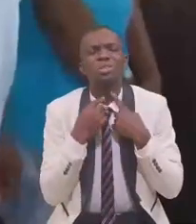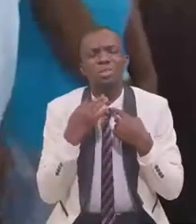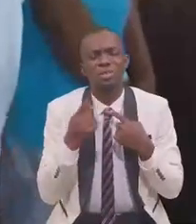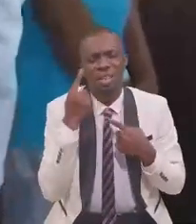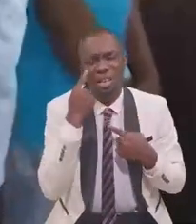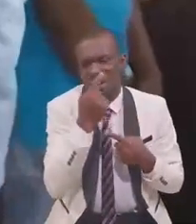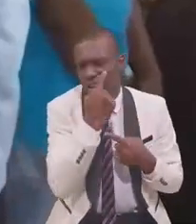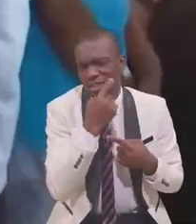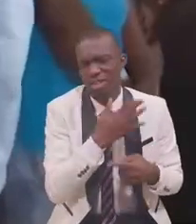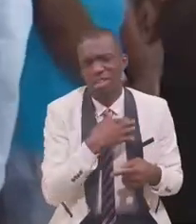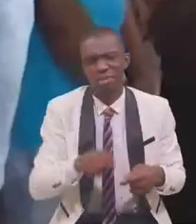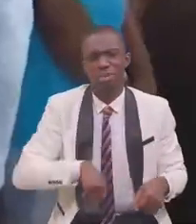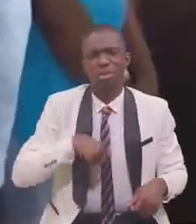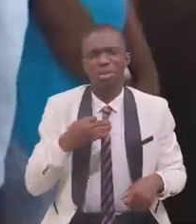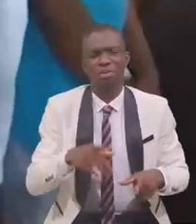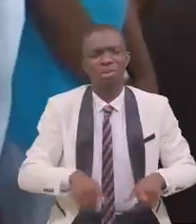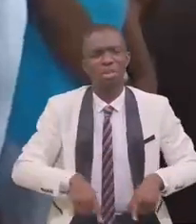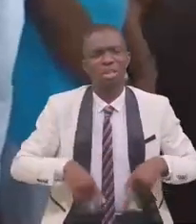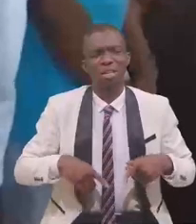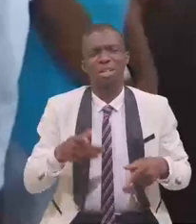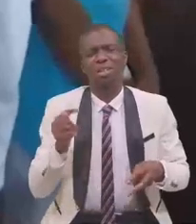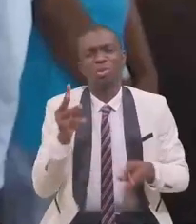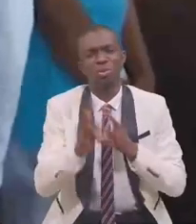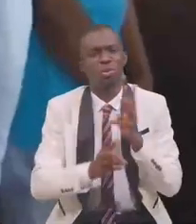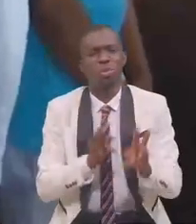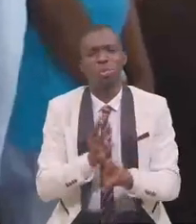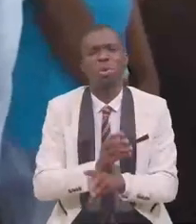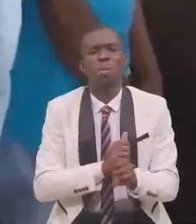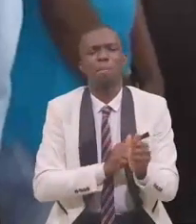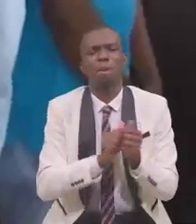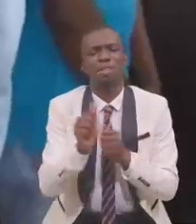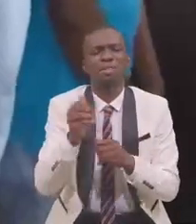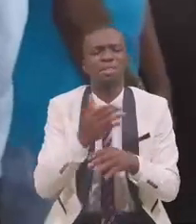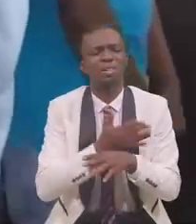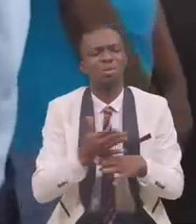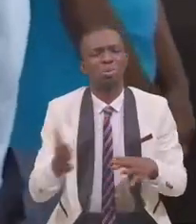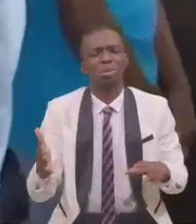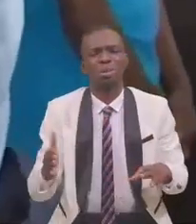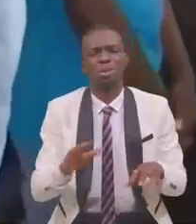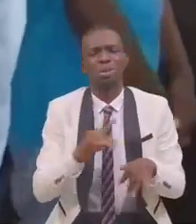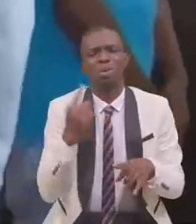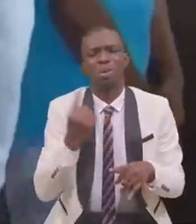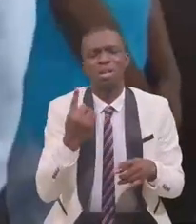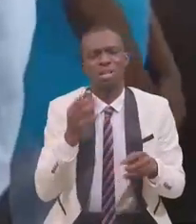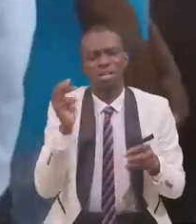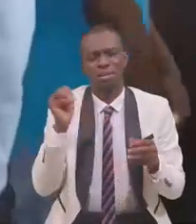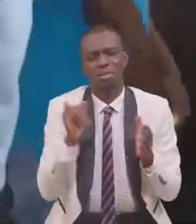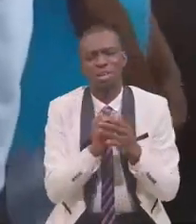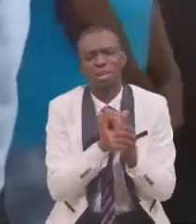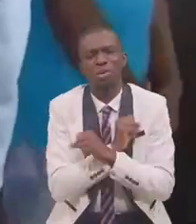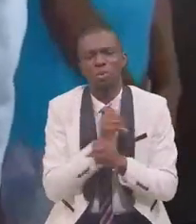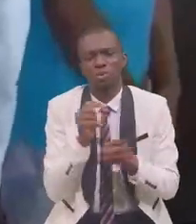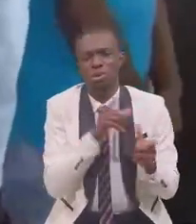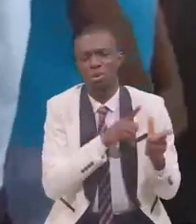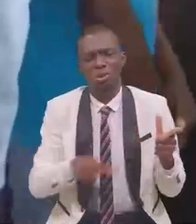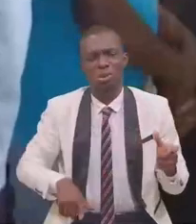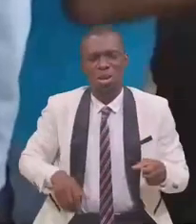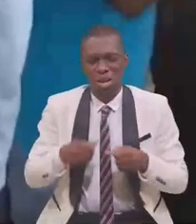celui-là, celle-là qui fait la volonté de Dieu, demeure éternellement. Ne retournez pas à vos vomissements. Ne retournez pas au sujet du